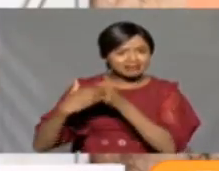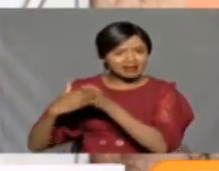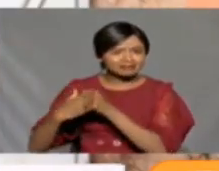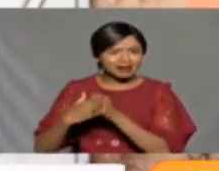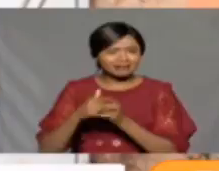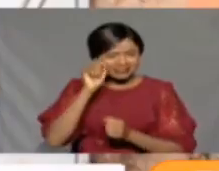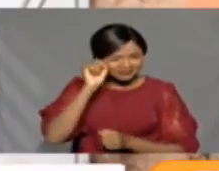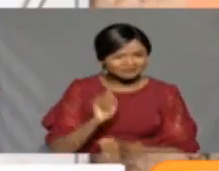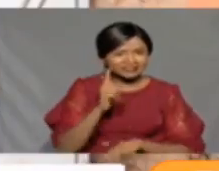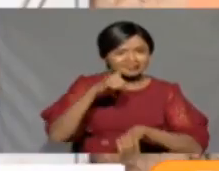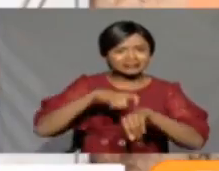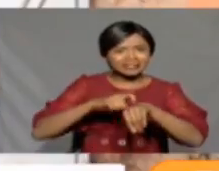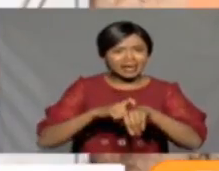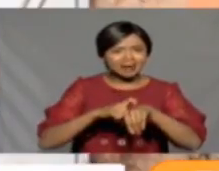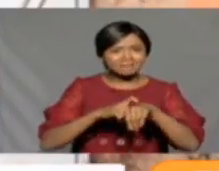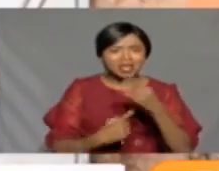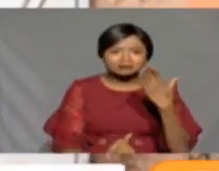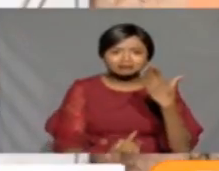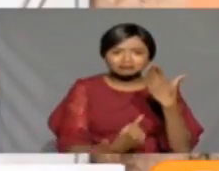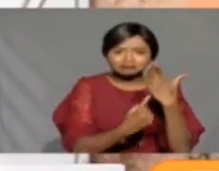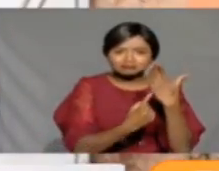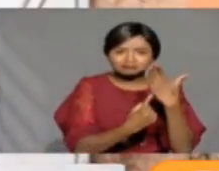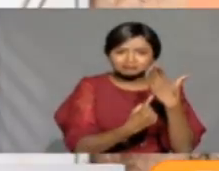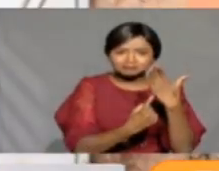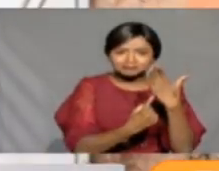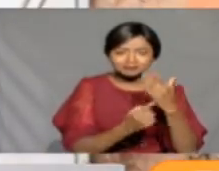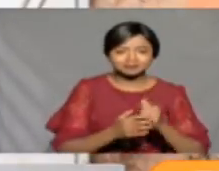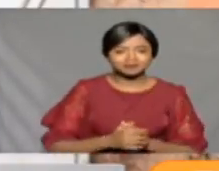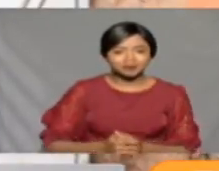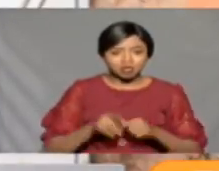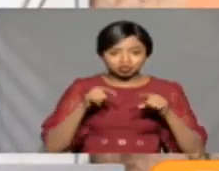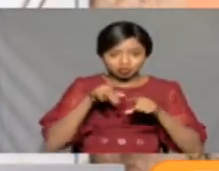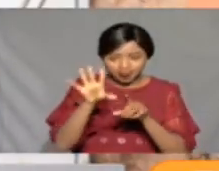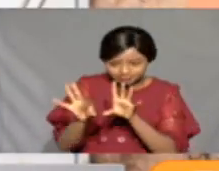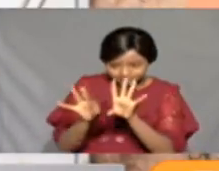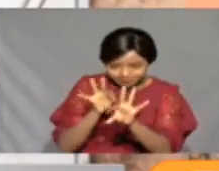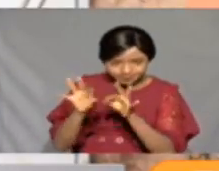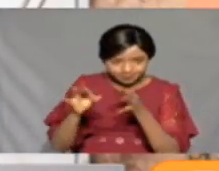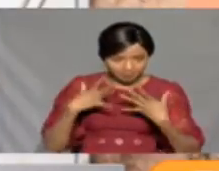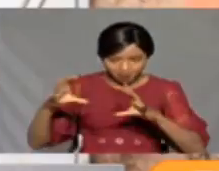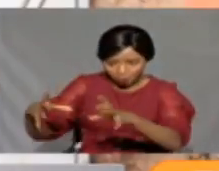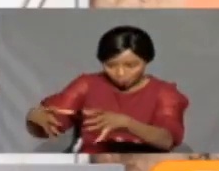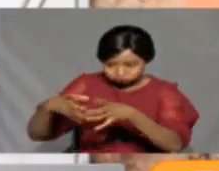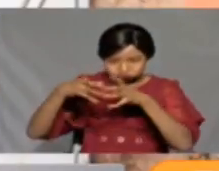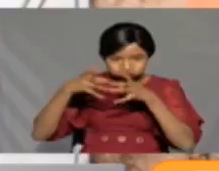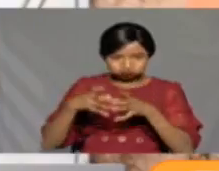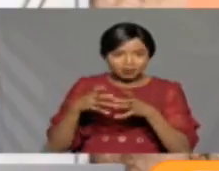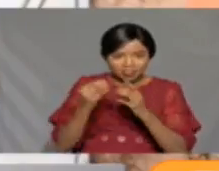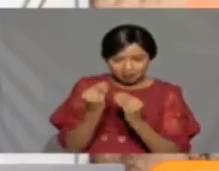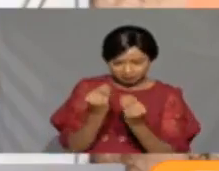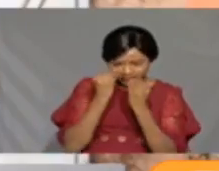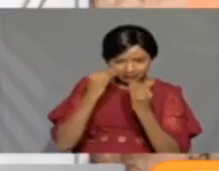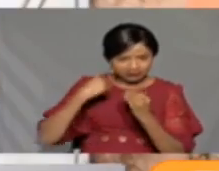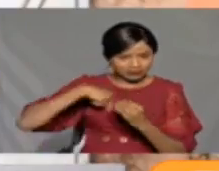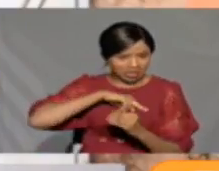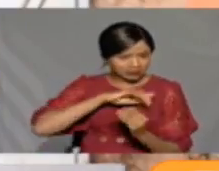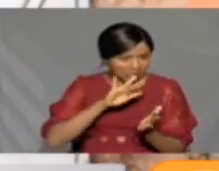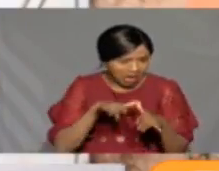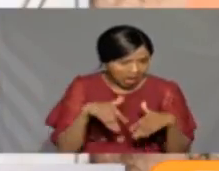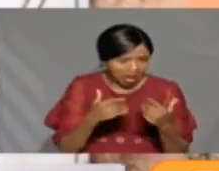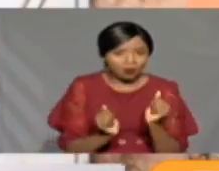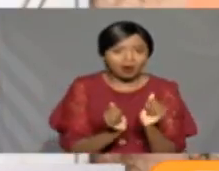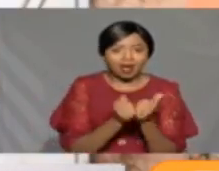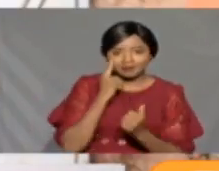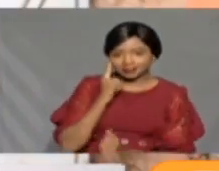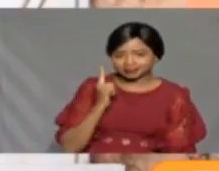kidijitali. Leo tunao baadhi ya walioteuliwa kutekeleza zoezi hilo na watatuonyesha jinsi litakavyoendelea.